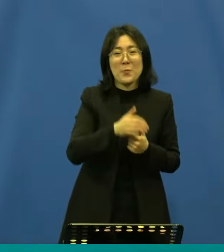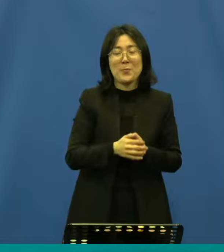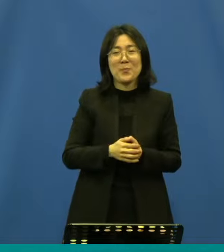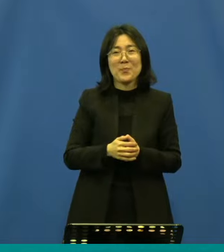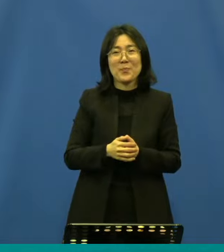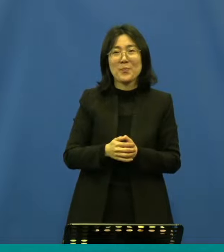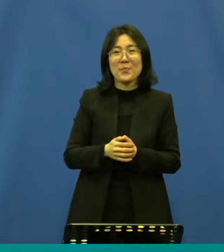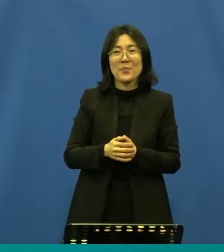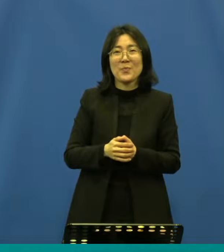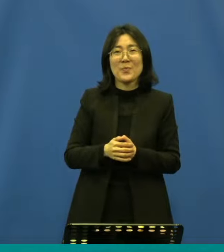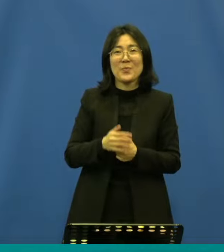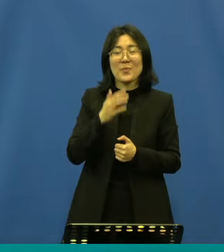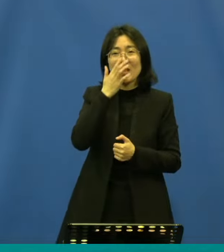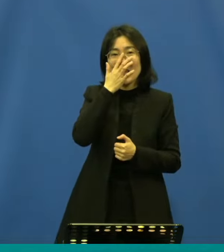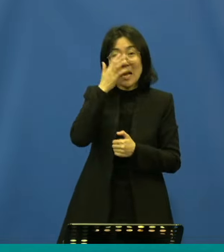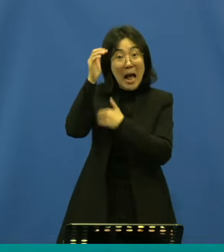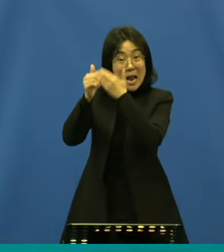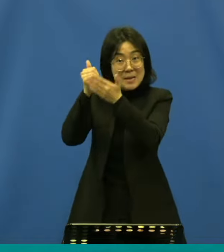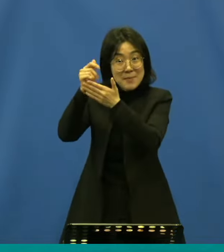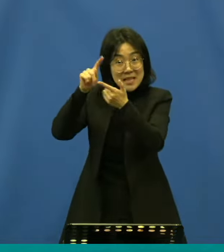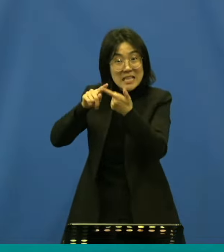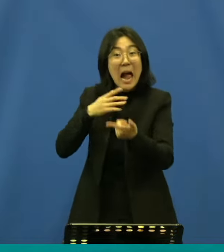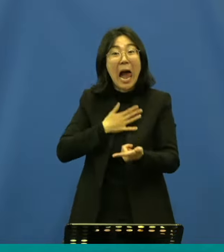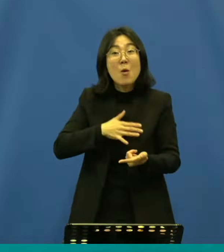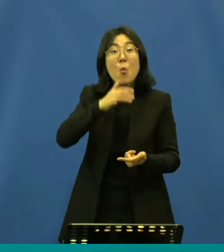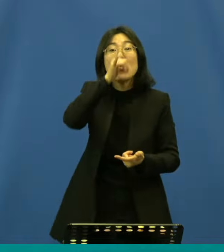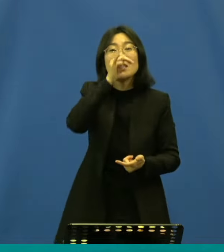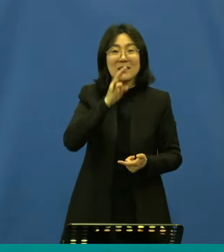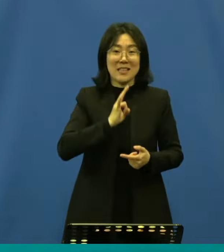하나님에 대한 무지한 선지자가 아닙니다.